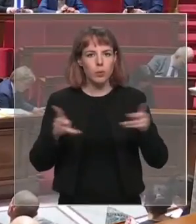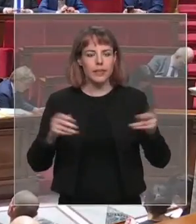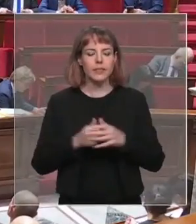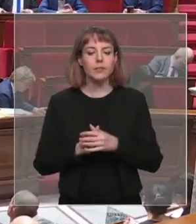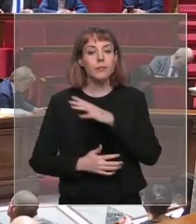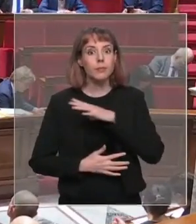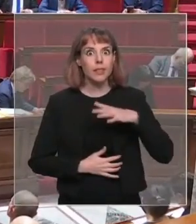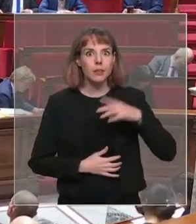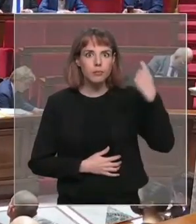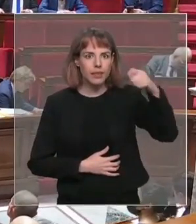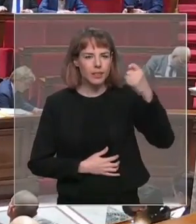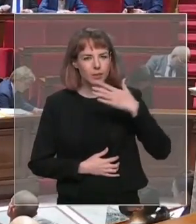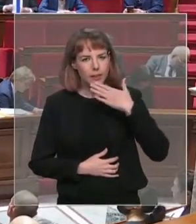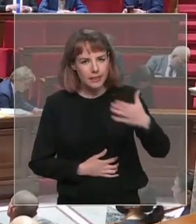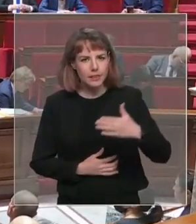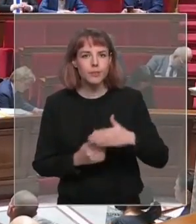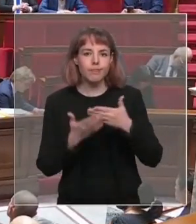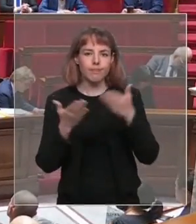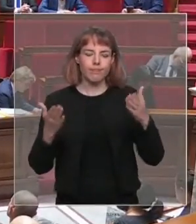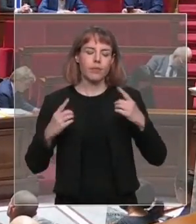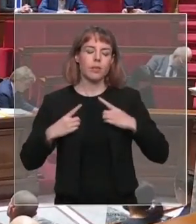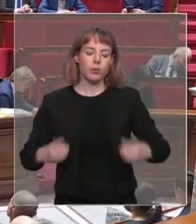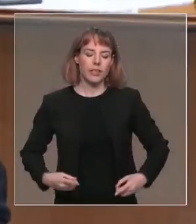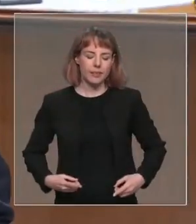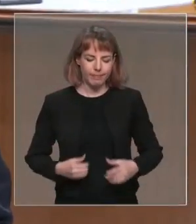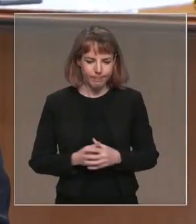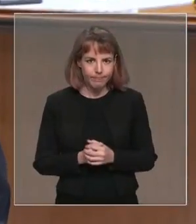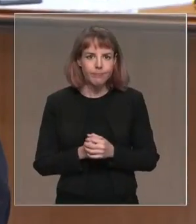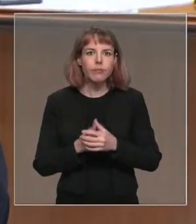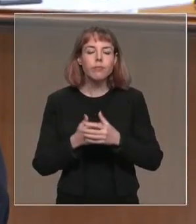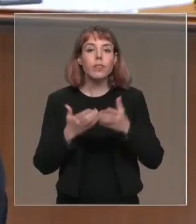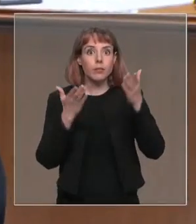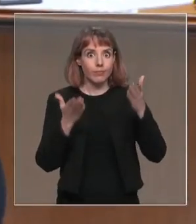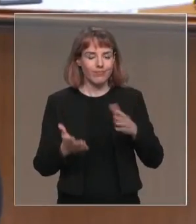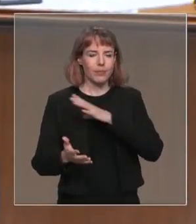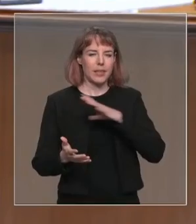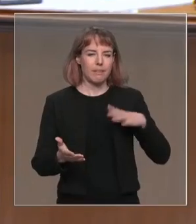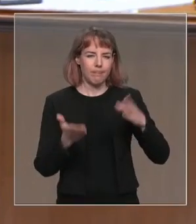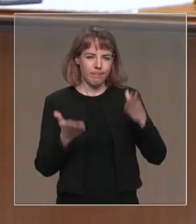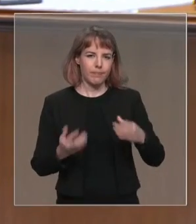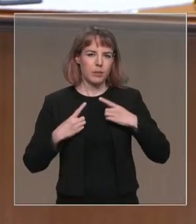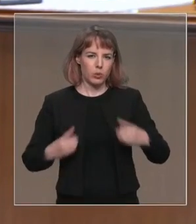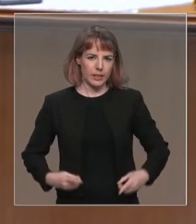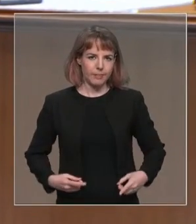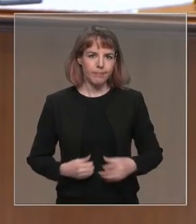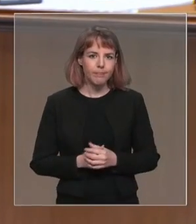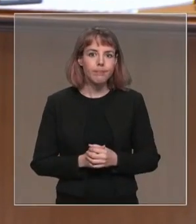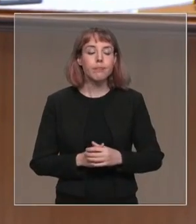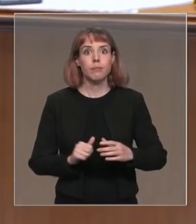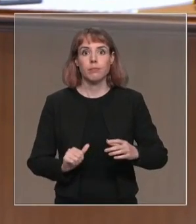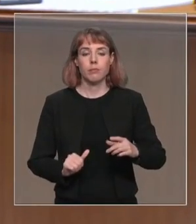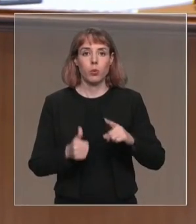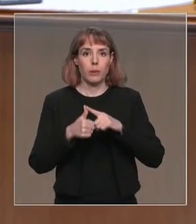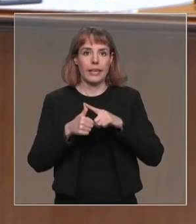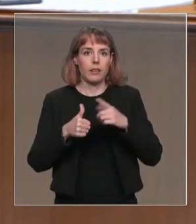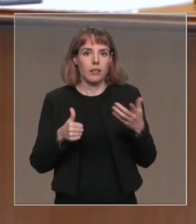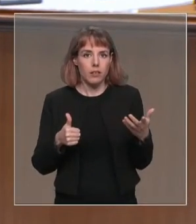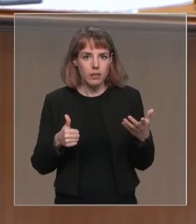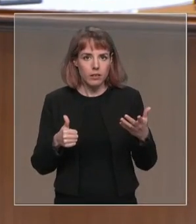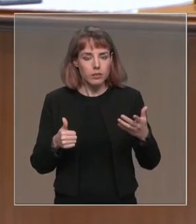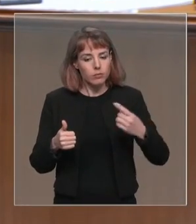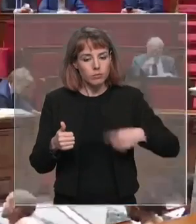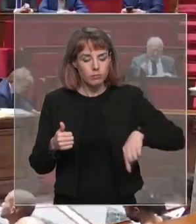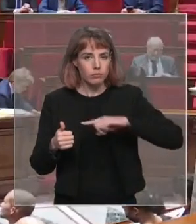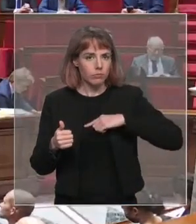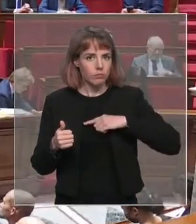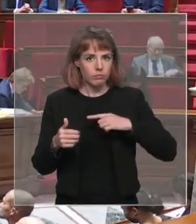Merci Madame la Présidente, Mesdames et Messieurs les députés, Madame la députée. D'abord, vous dire que nous partageons le